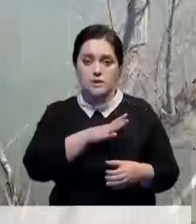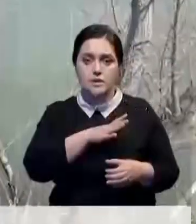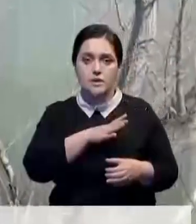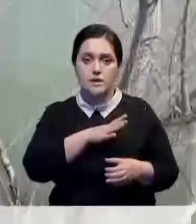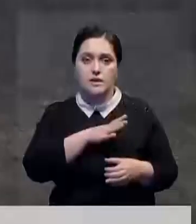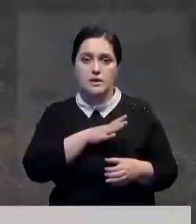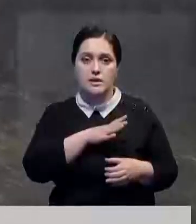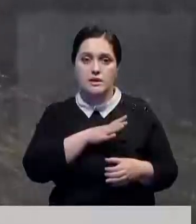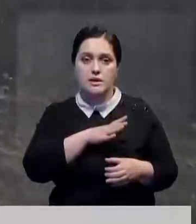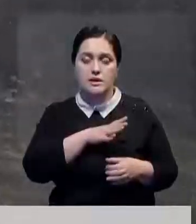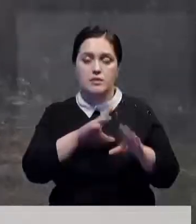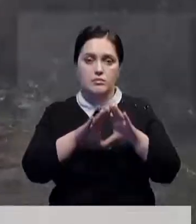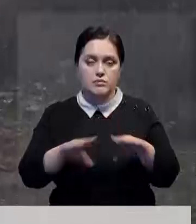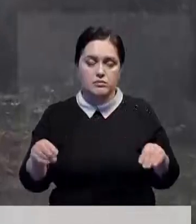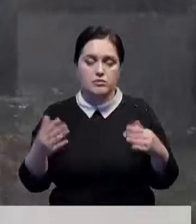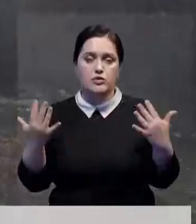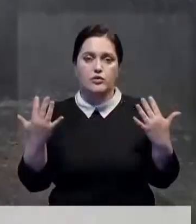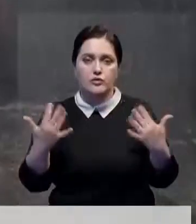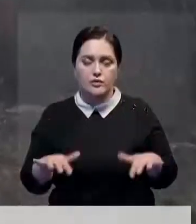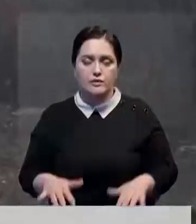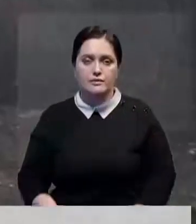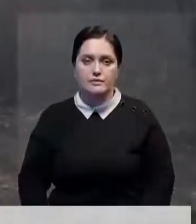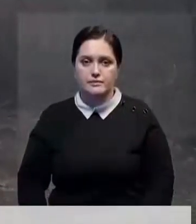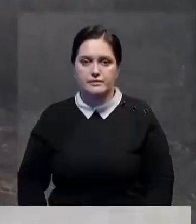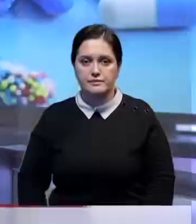В настоящее время локализация уже имеется, 13.48.